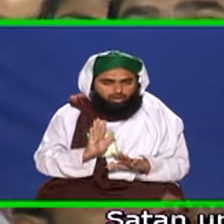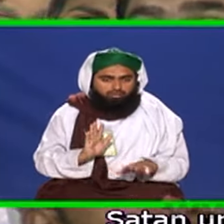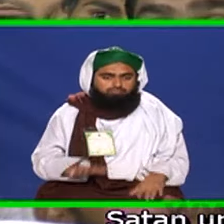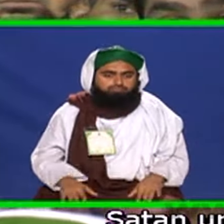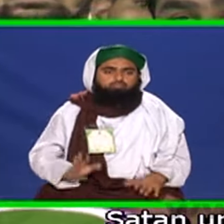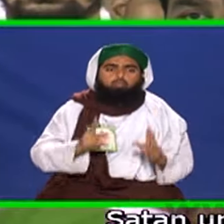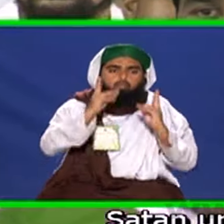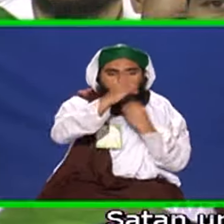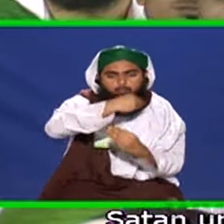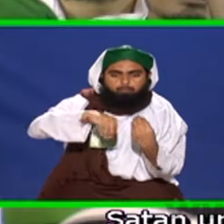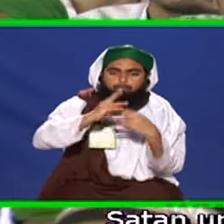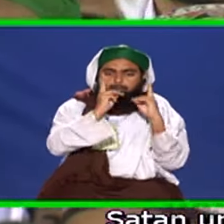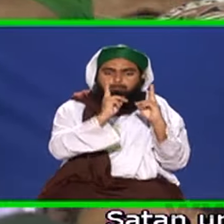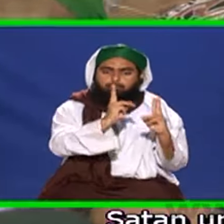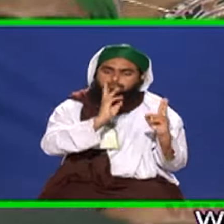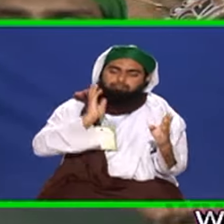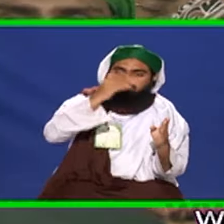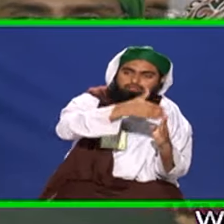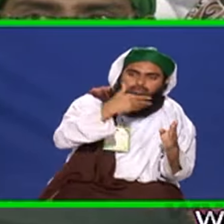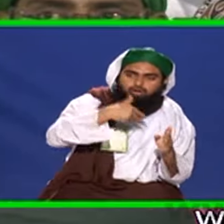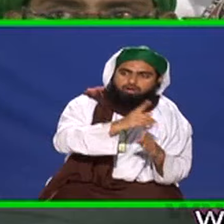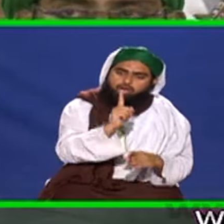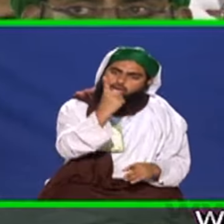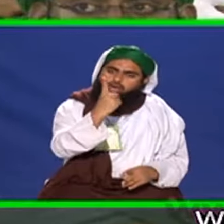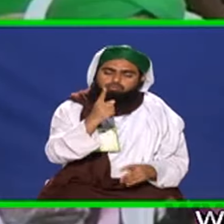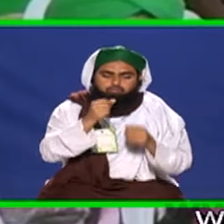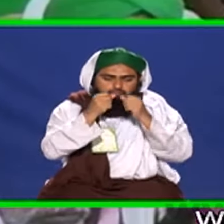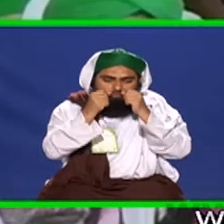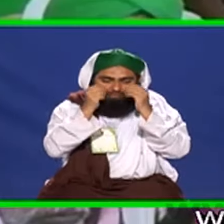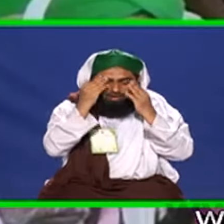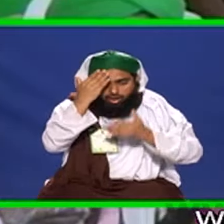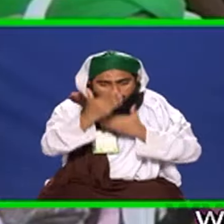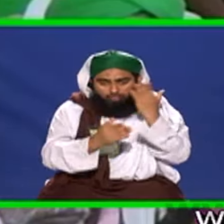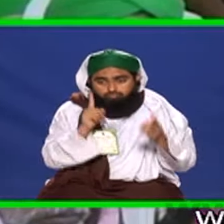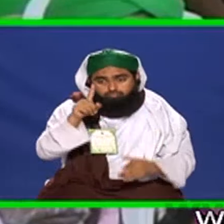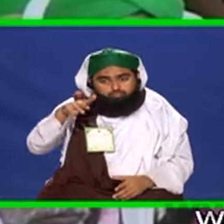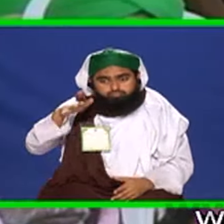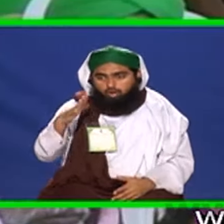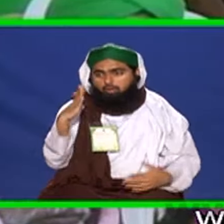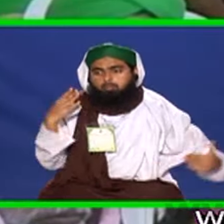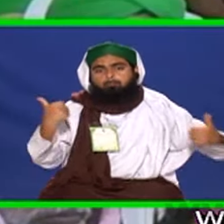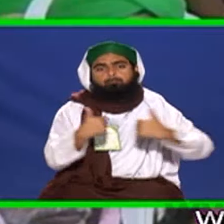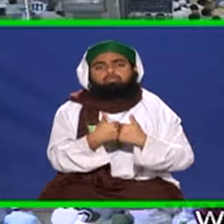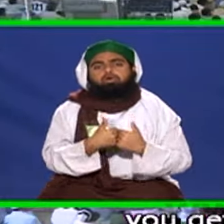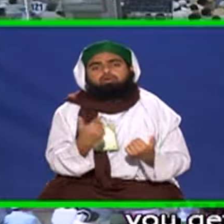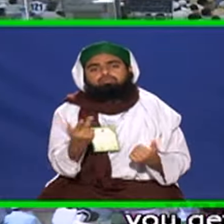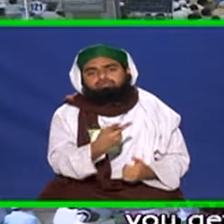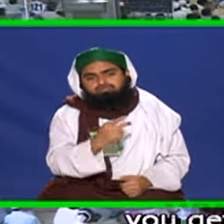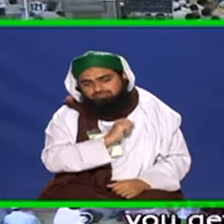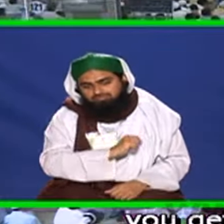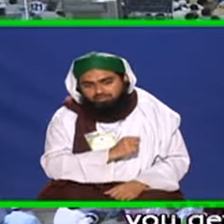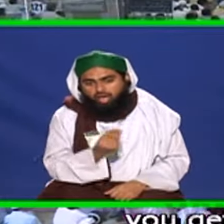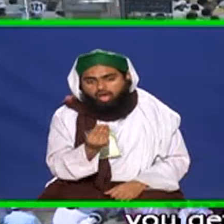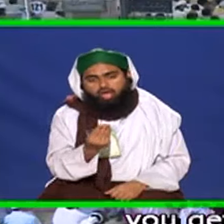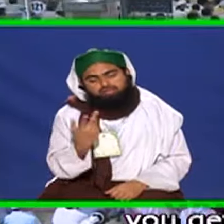دینا شروع کرتا ہے کہ سو جا رات دیر ہوگی. لیکن وہاں مسجد حرام شریف میں ایک درود شریف پڑھو تو ایک